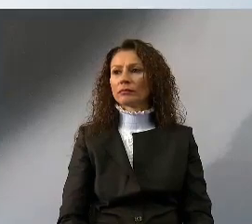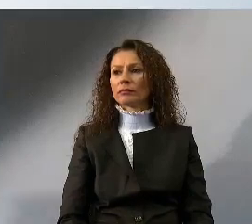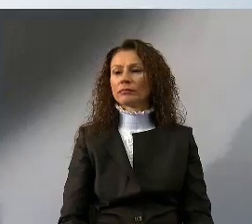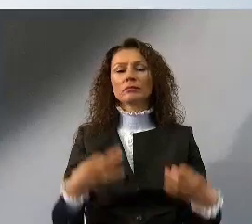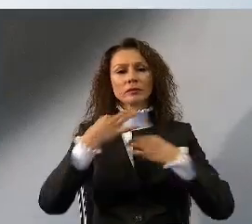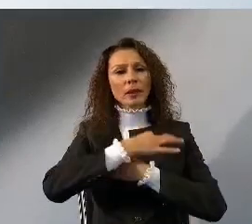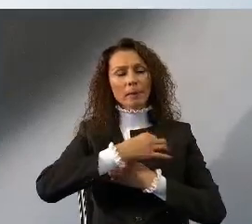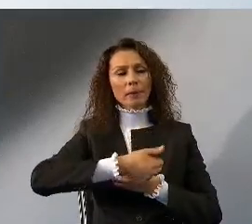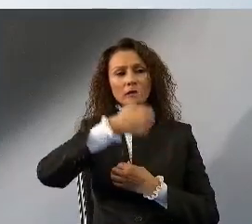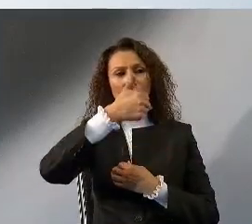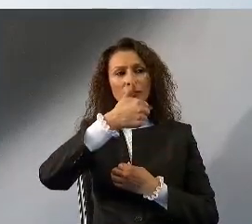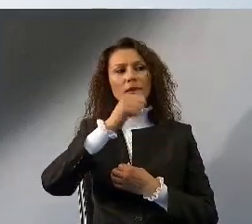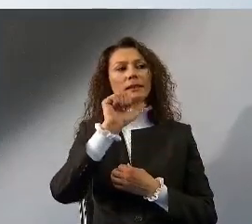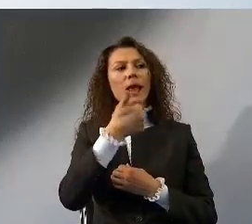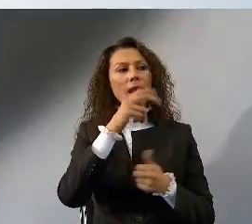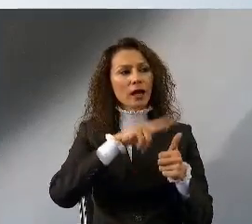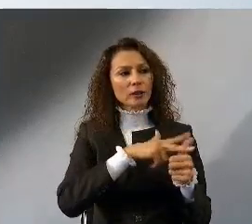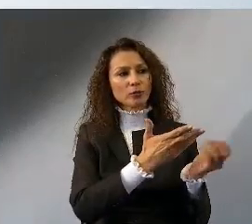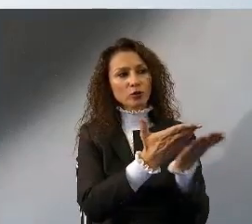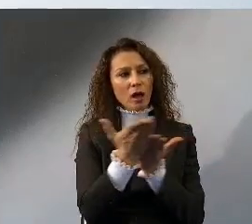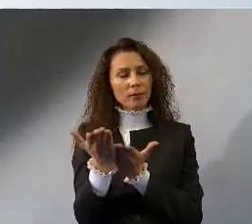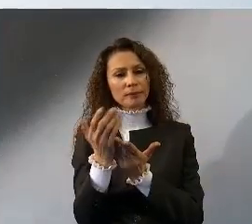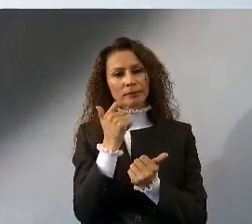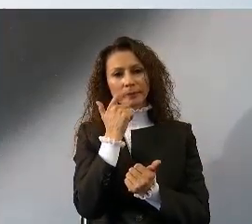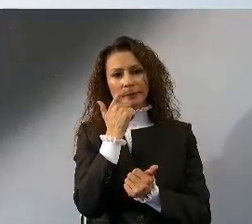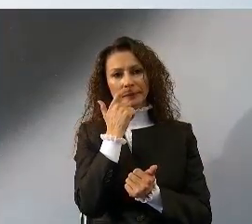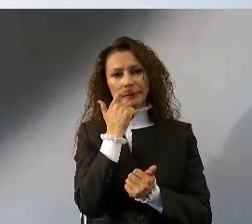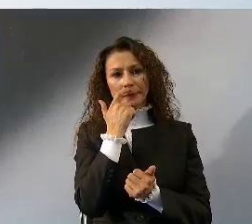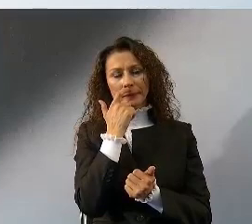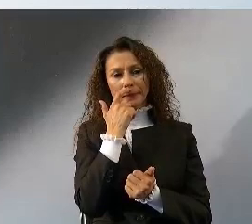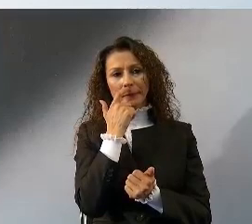Sayın Başkan, değerli katılımcılar.